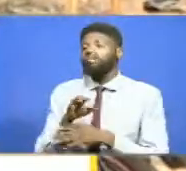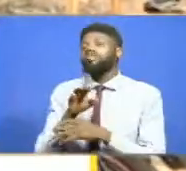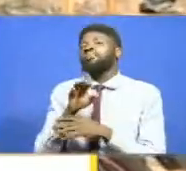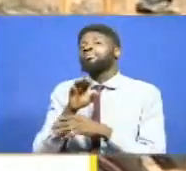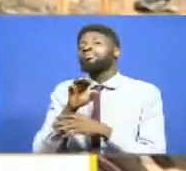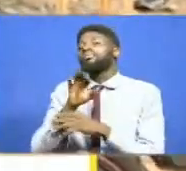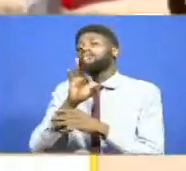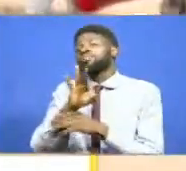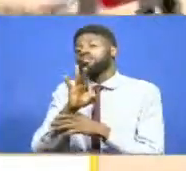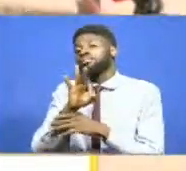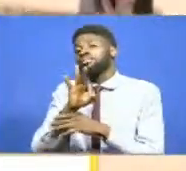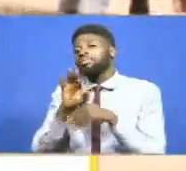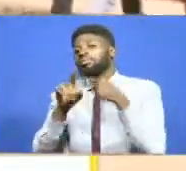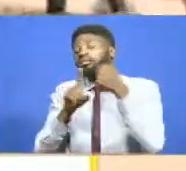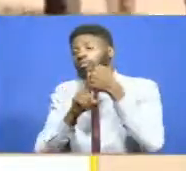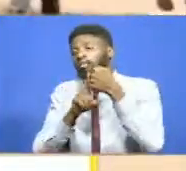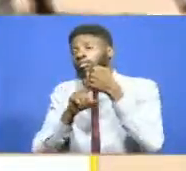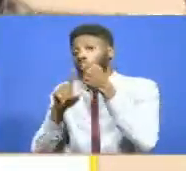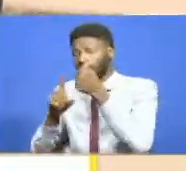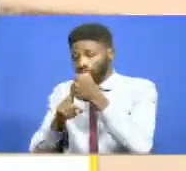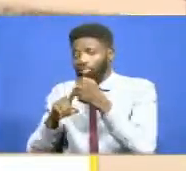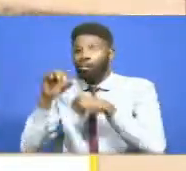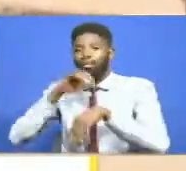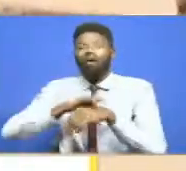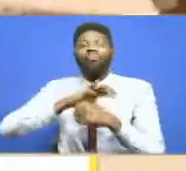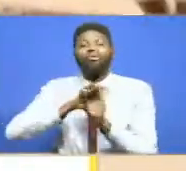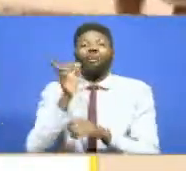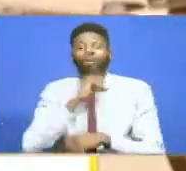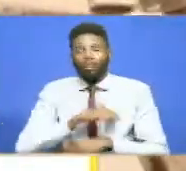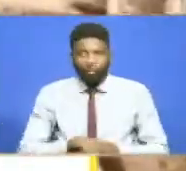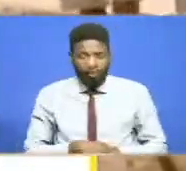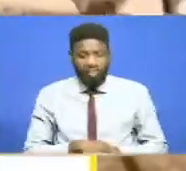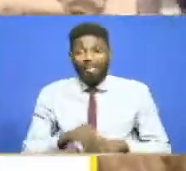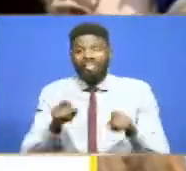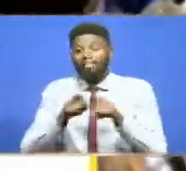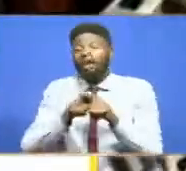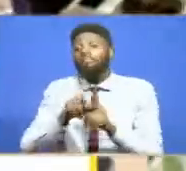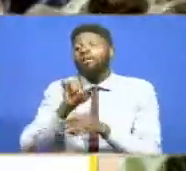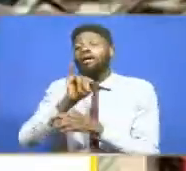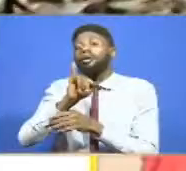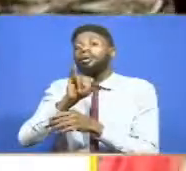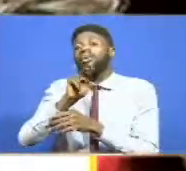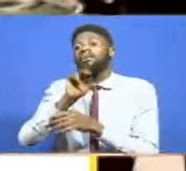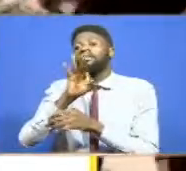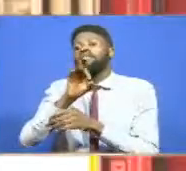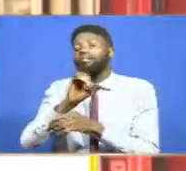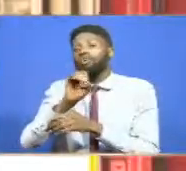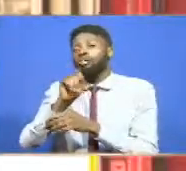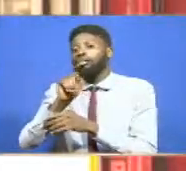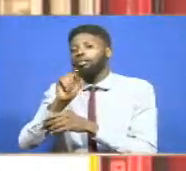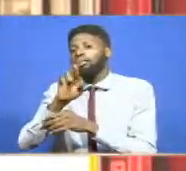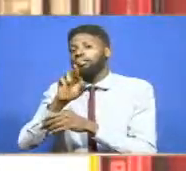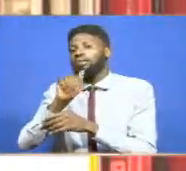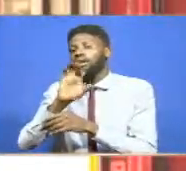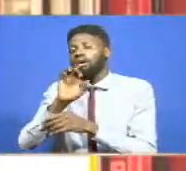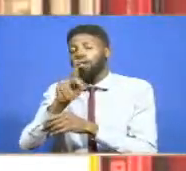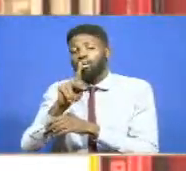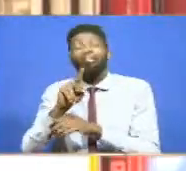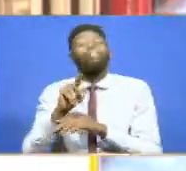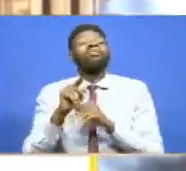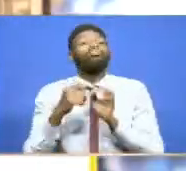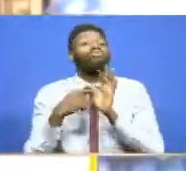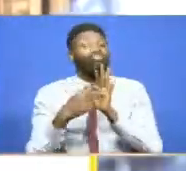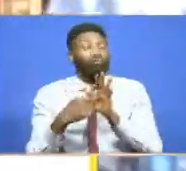waambukizwa ugonjwa COVID-19, huku utafiti uliofanywa na kampuni ya Infotrack ukionyesha kuwa Wakenya wengi wanaonelea janga hilo